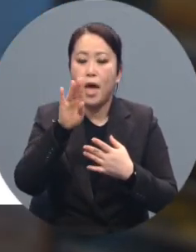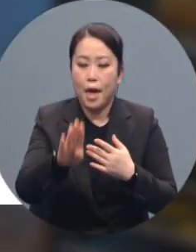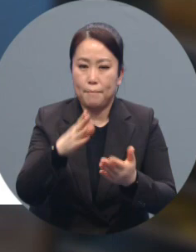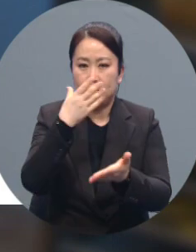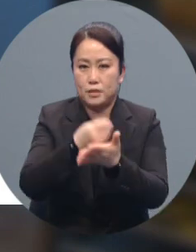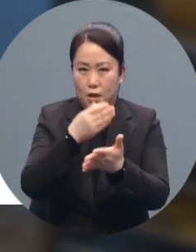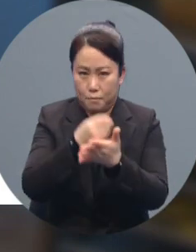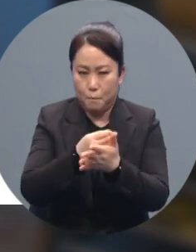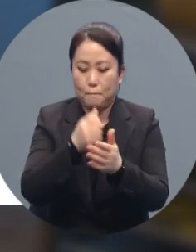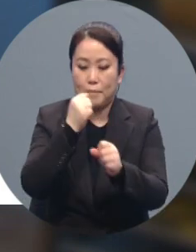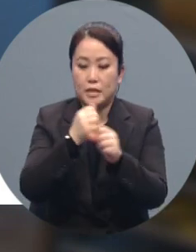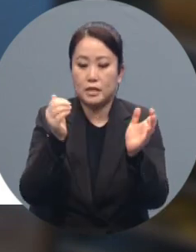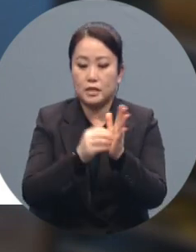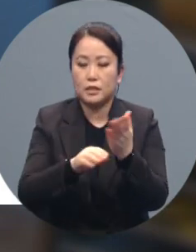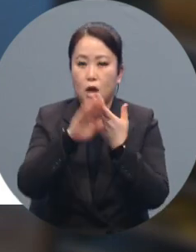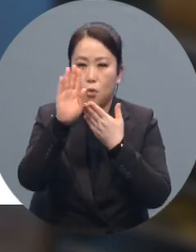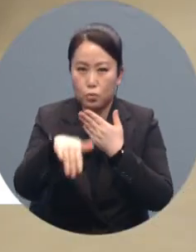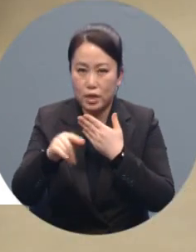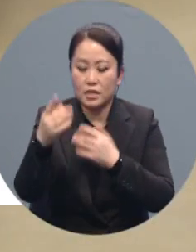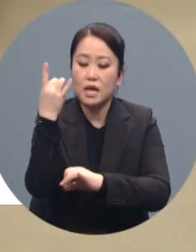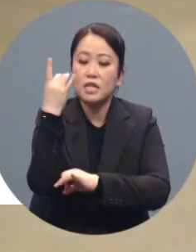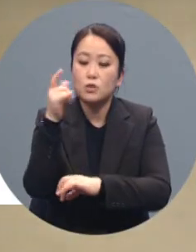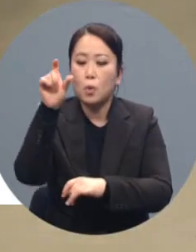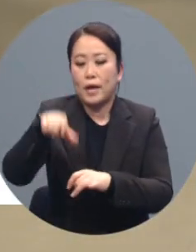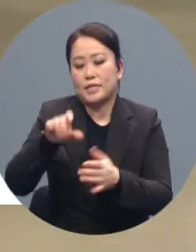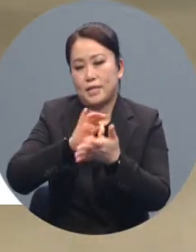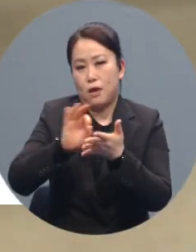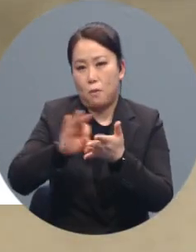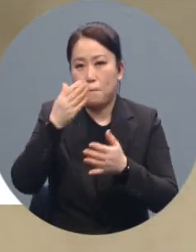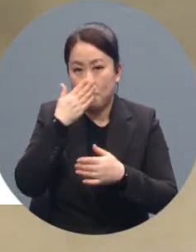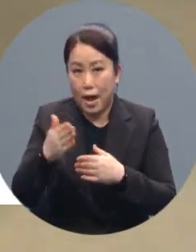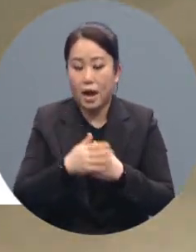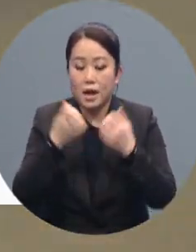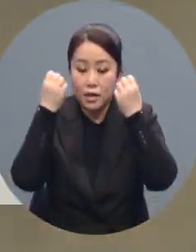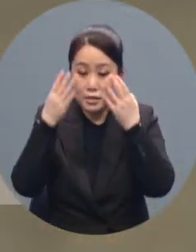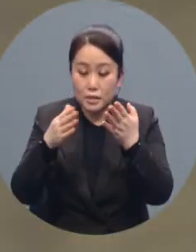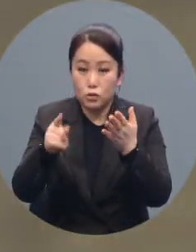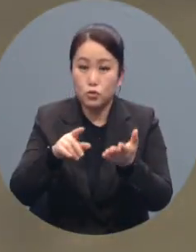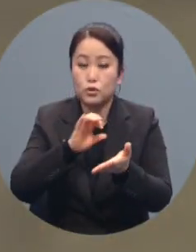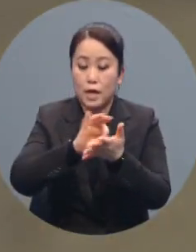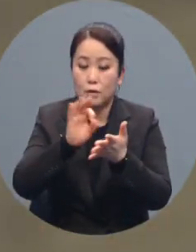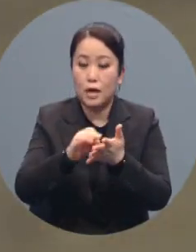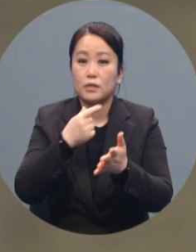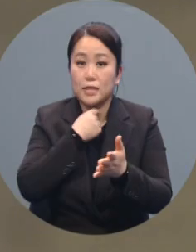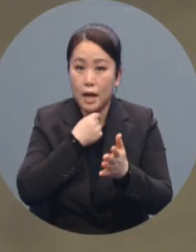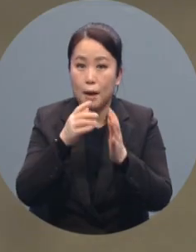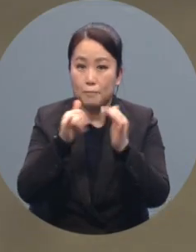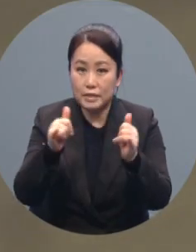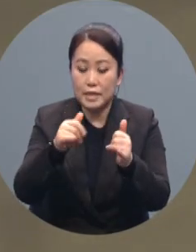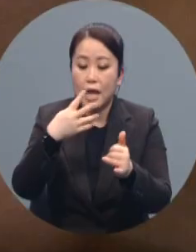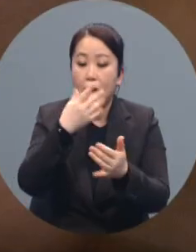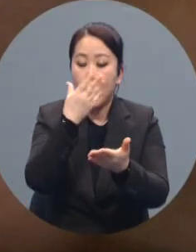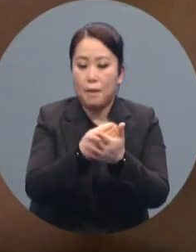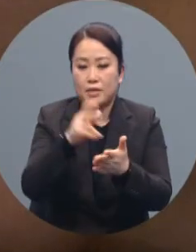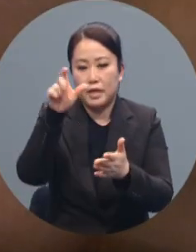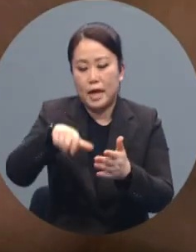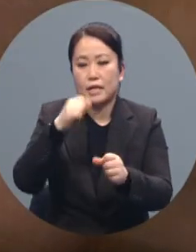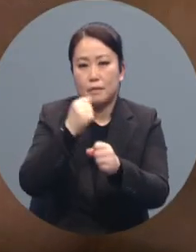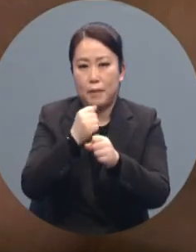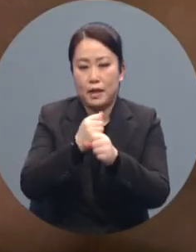기존의 동백정 카드를 이용할 수 있습니다 신규 이용자는 앱에서 카드 발급 신청이 가능합니다